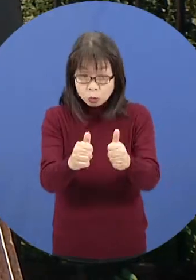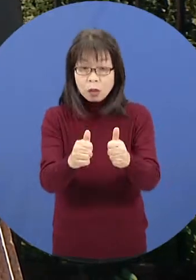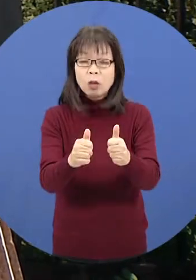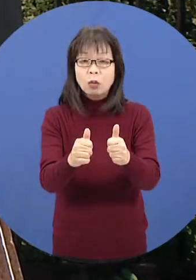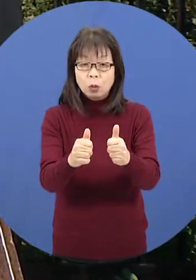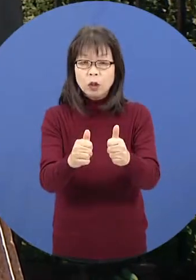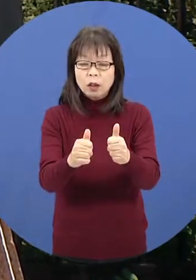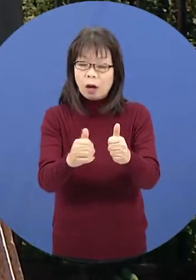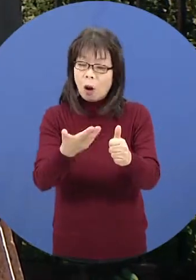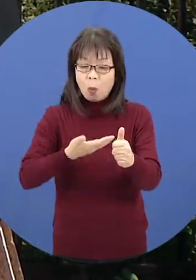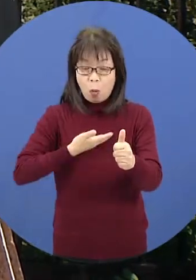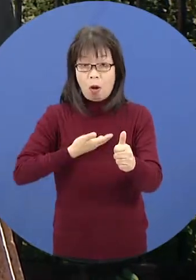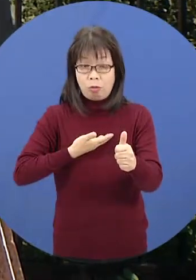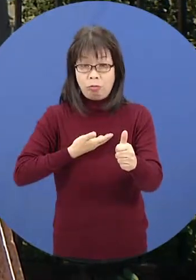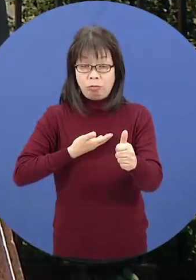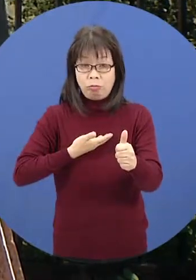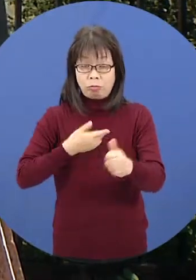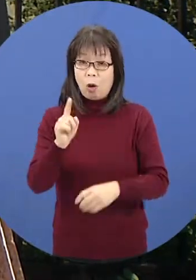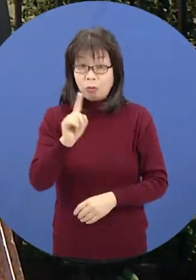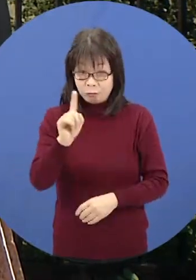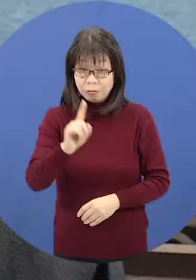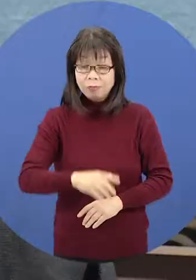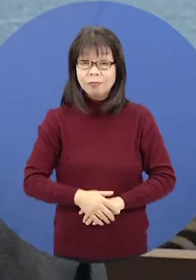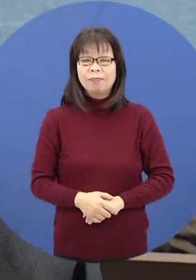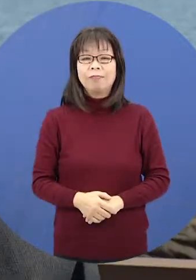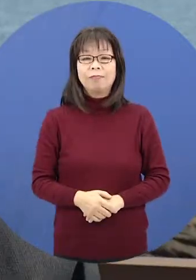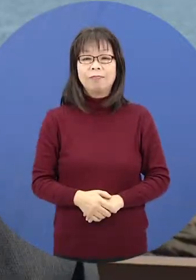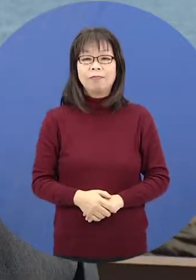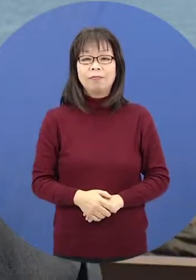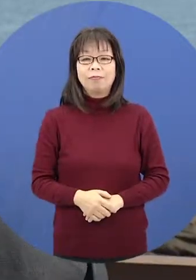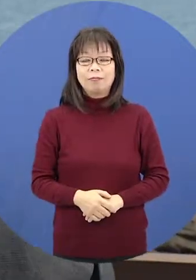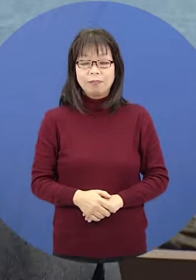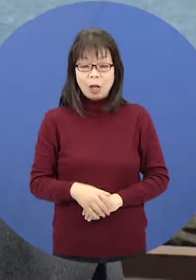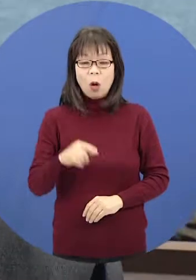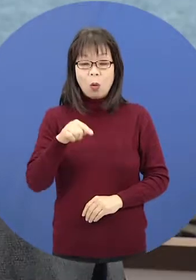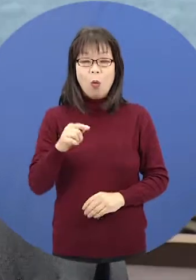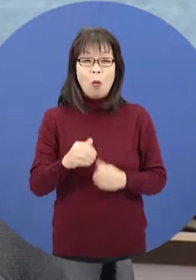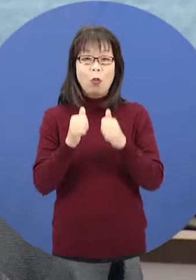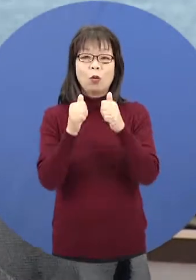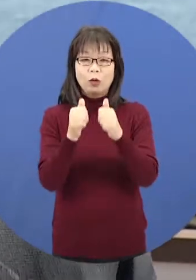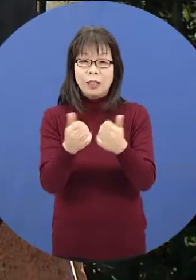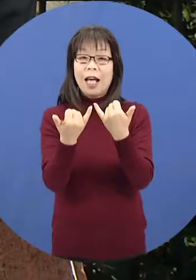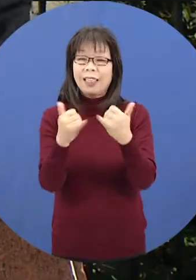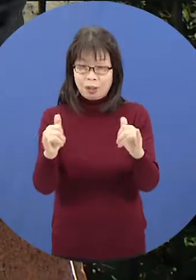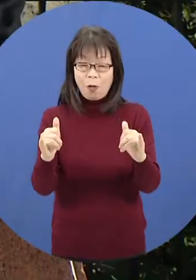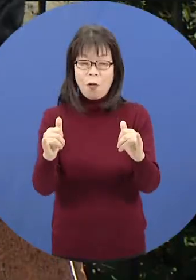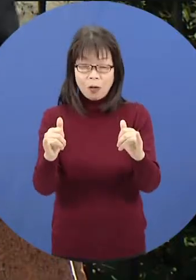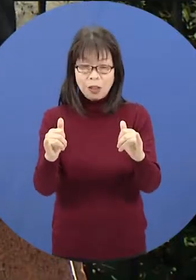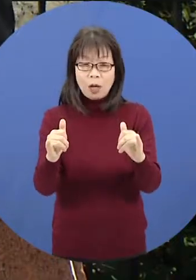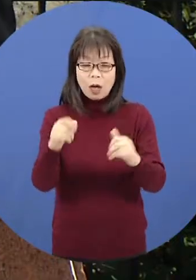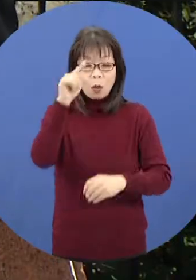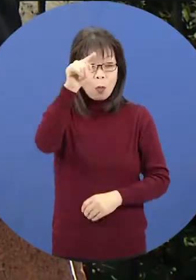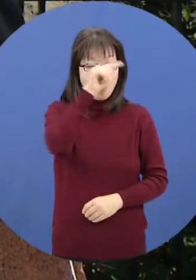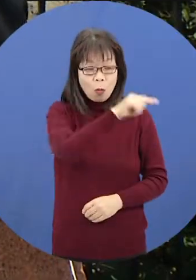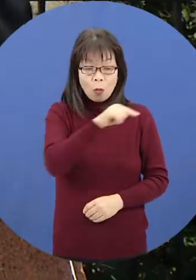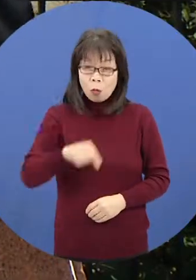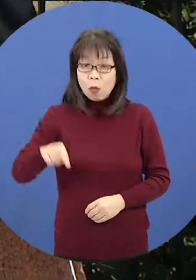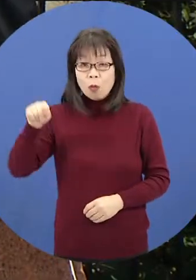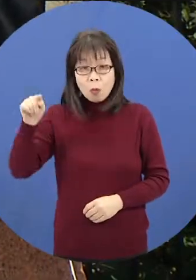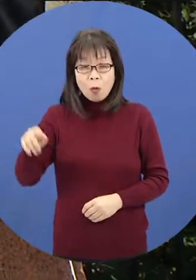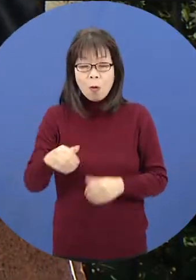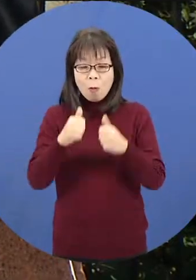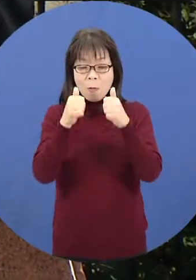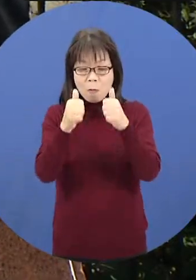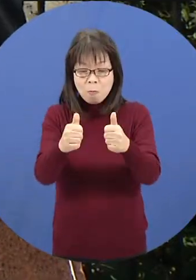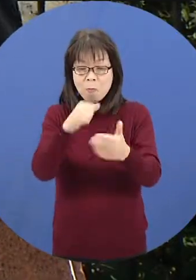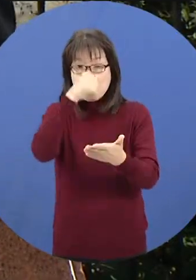時には何か記念になるものはあるんですか？ 神崎花公園を訪れた方にはこの4局踏破証